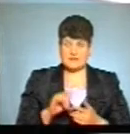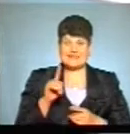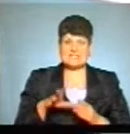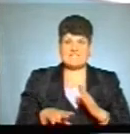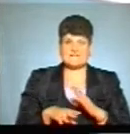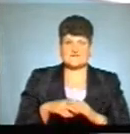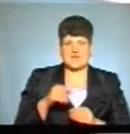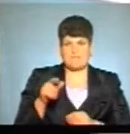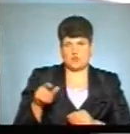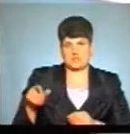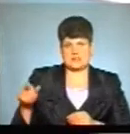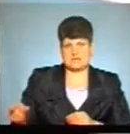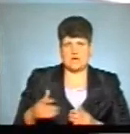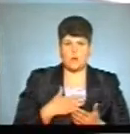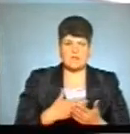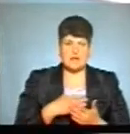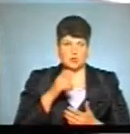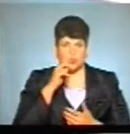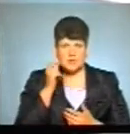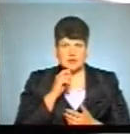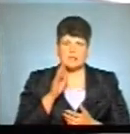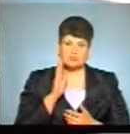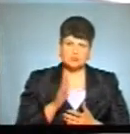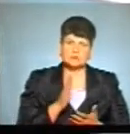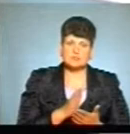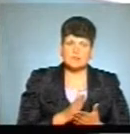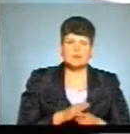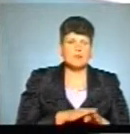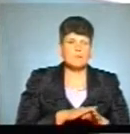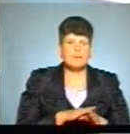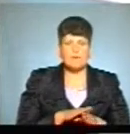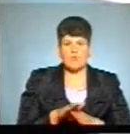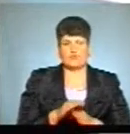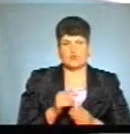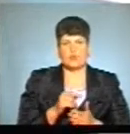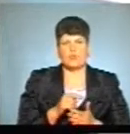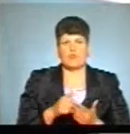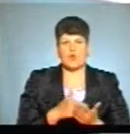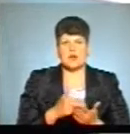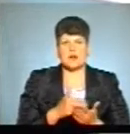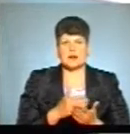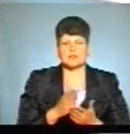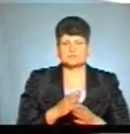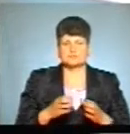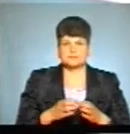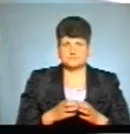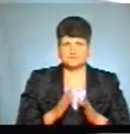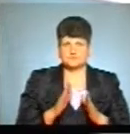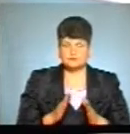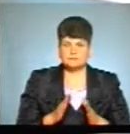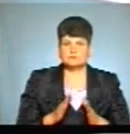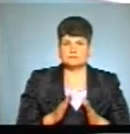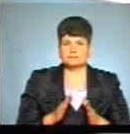виборців, ну тобто за громадян України будуть нести повністю та політична сила, яка зайшла, незважаючи там кількість депутатів. Раз,